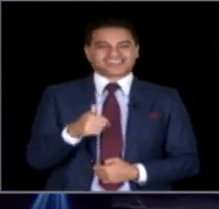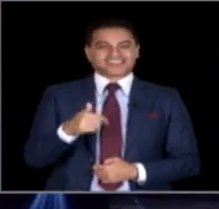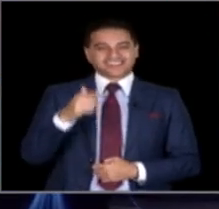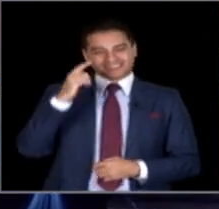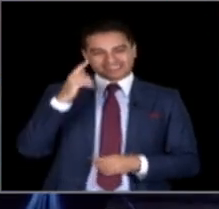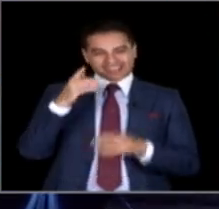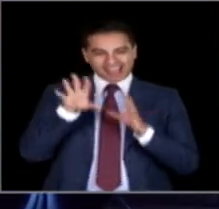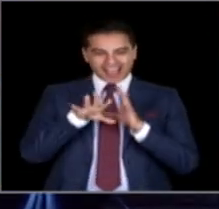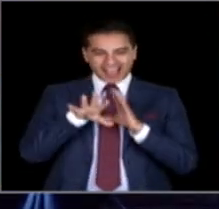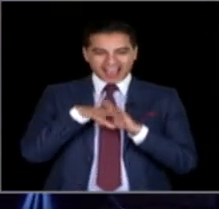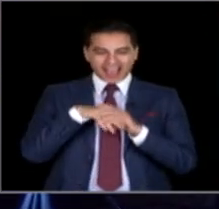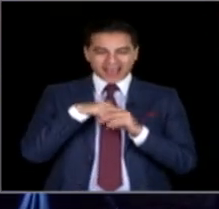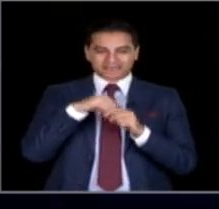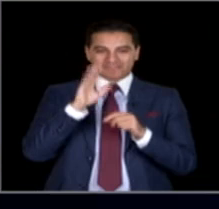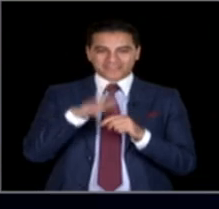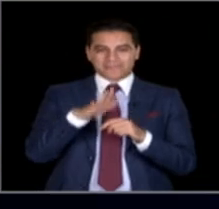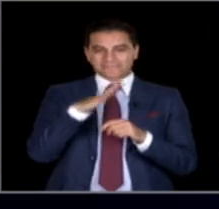بتخزن ما بين